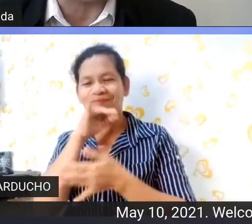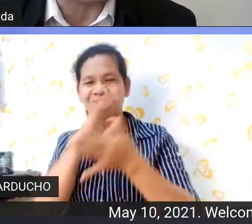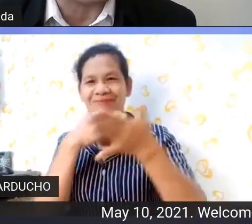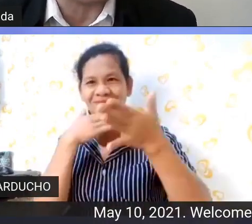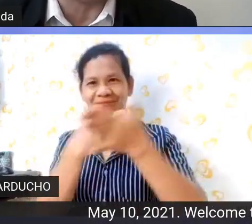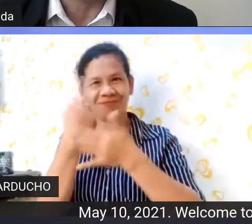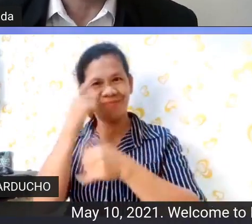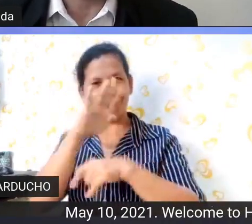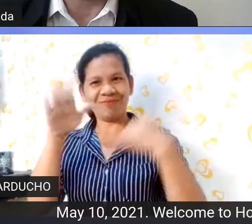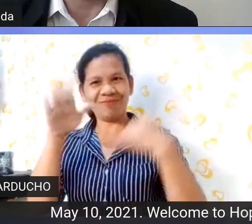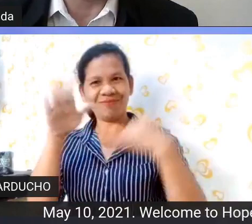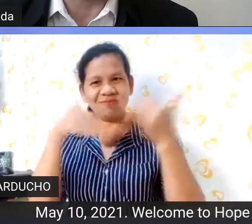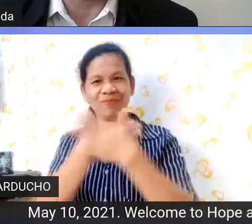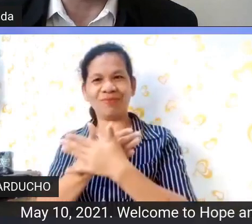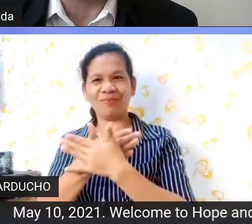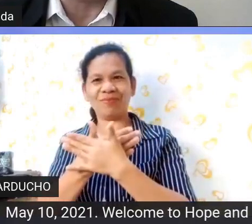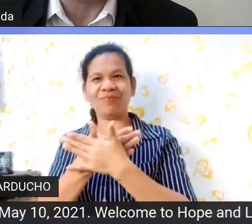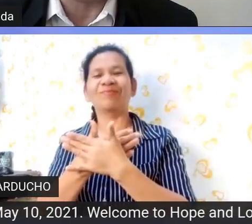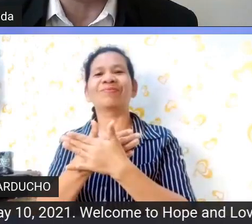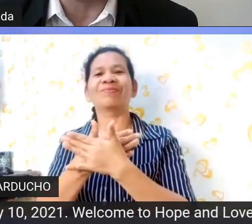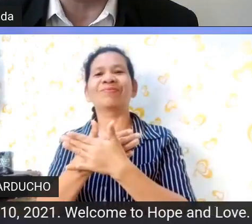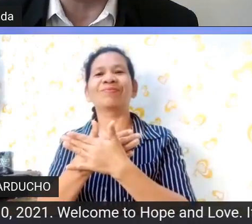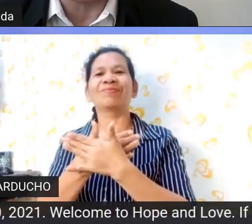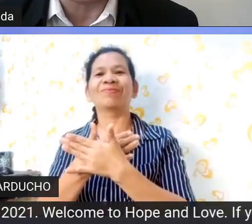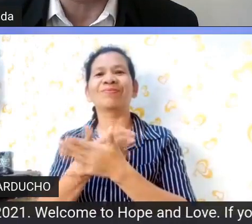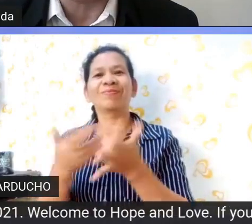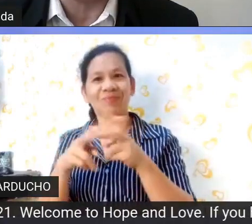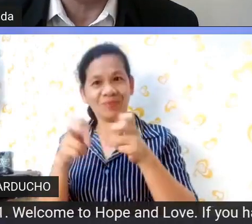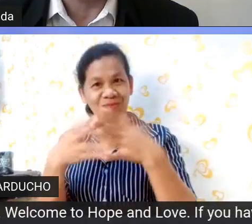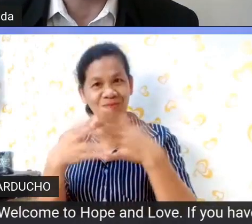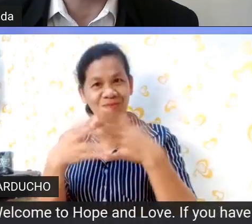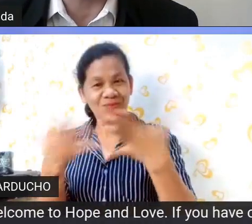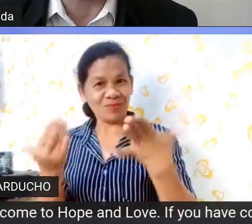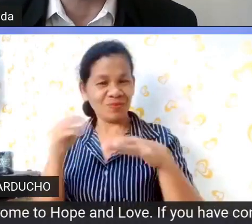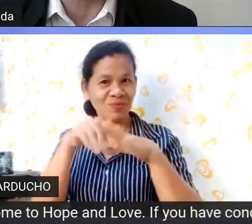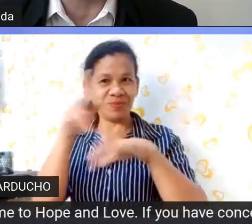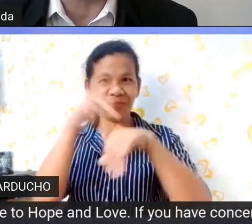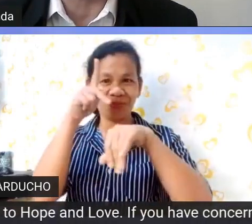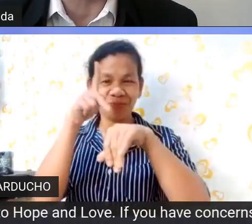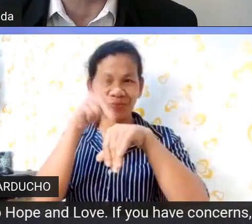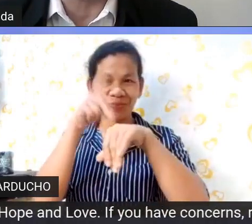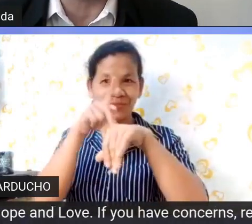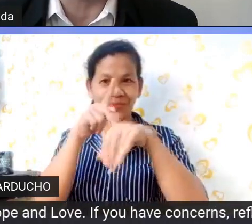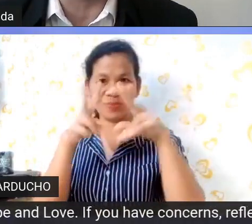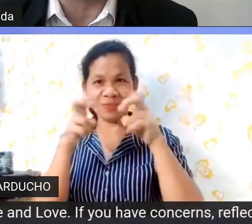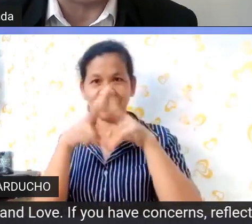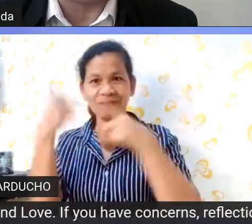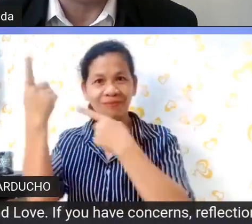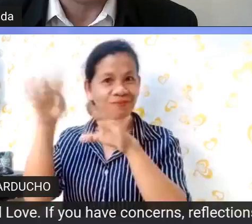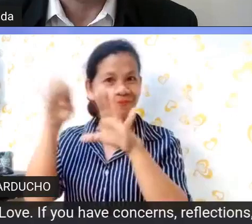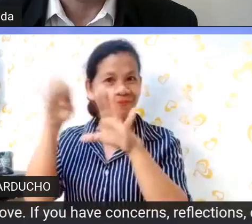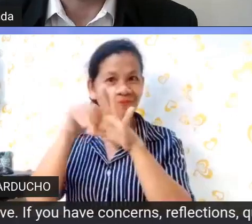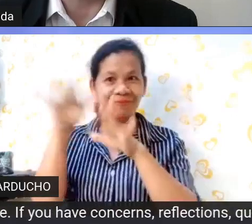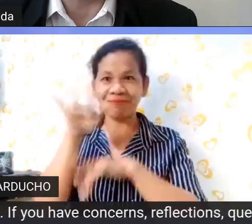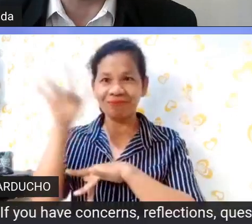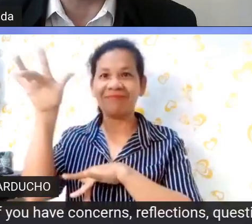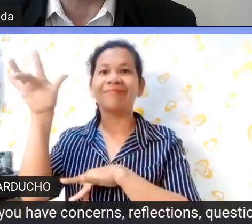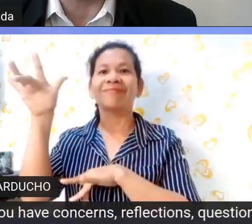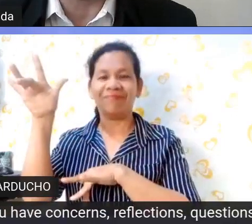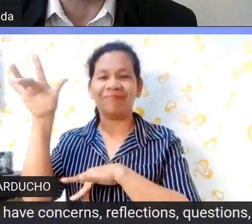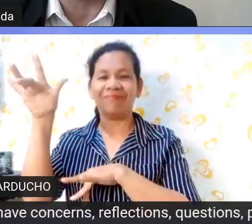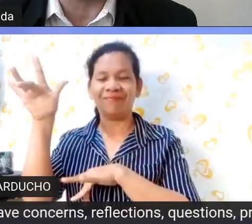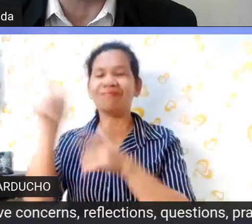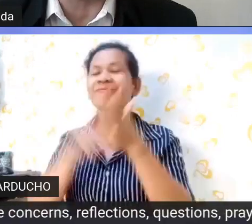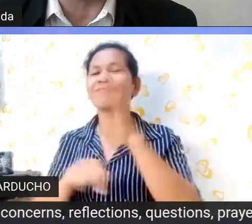mga kapatid. Tayo man ay narito sa Pilipinas, kayo man ay nariyan sa ibang bansa. Ano man